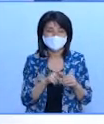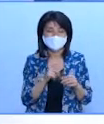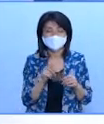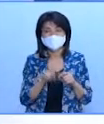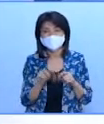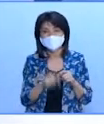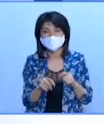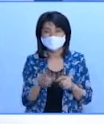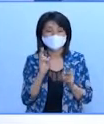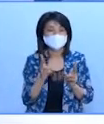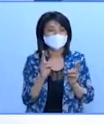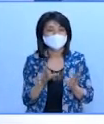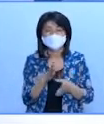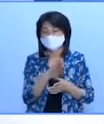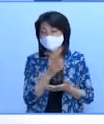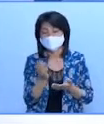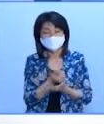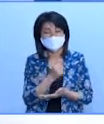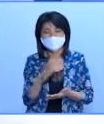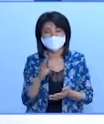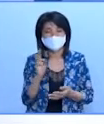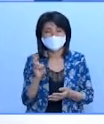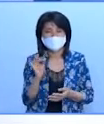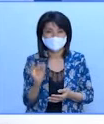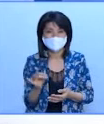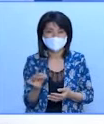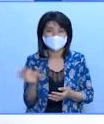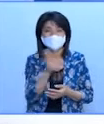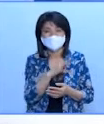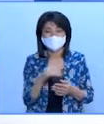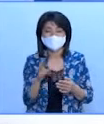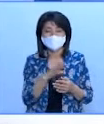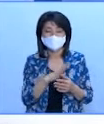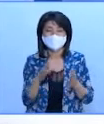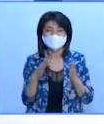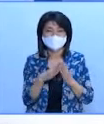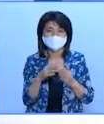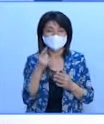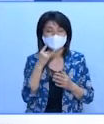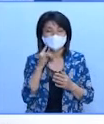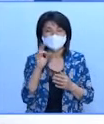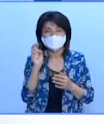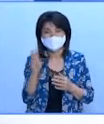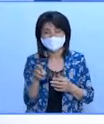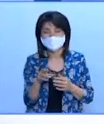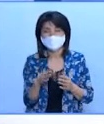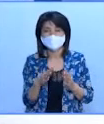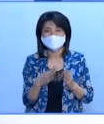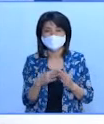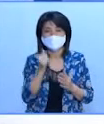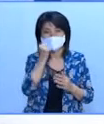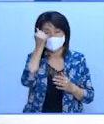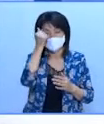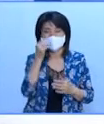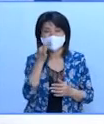қуантарлығы ешқайсынан коронавирус дерті анықталған жоқ. Өзге өңірдің тұрғындары қоштасар сәтте павлодарлық дәрігерлерге алғыстарын